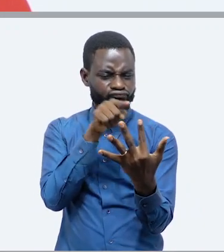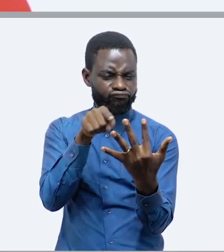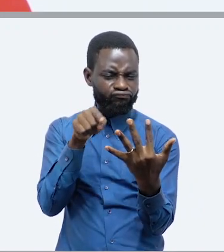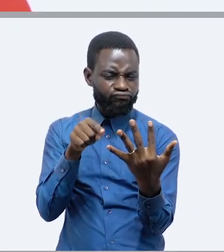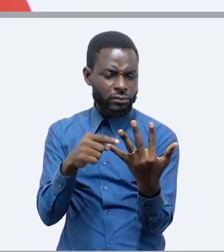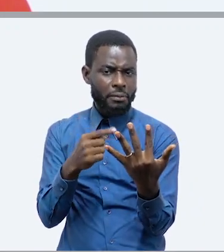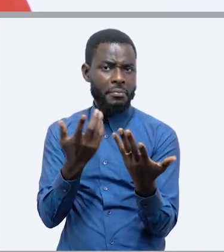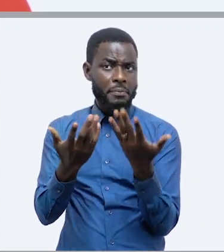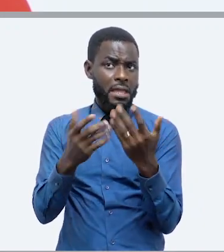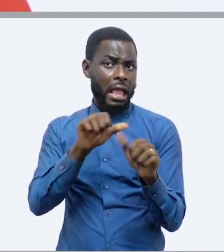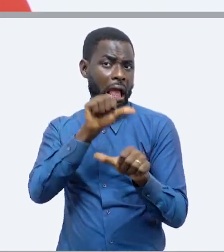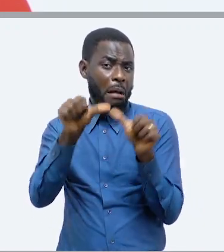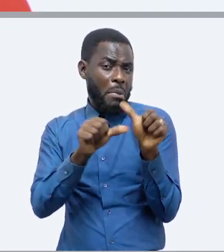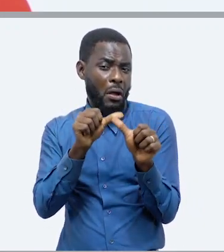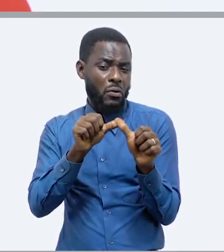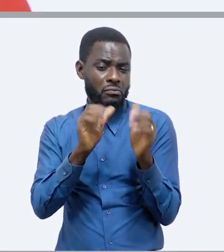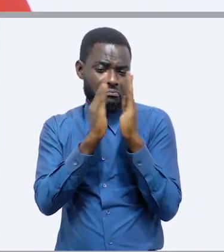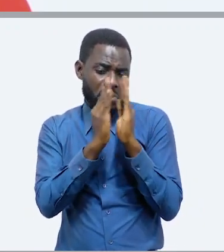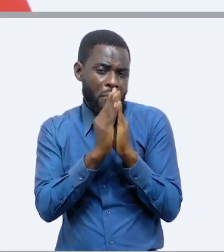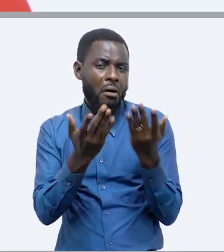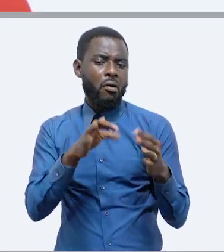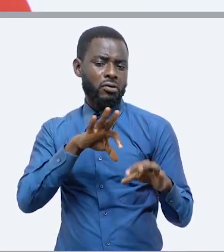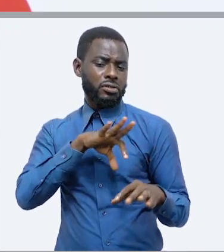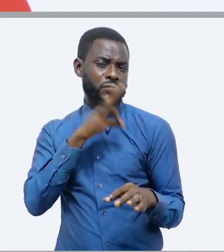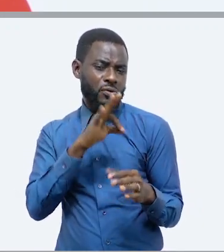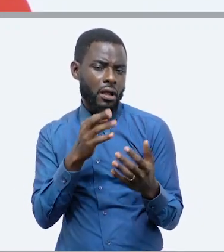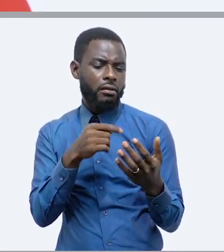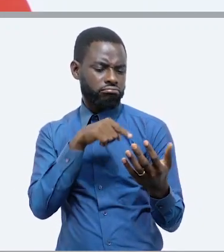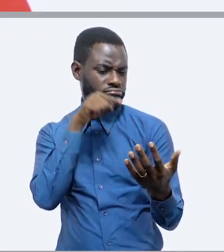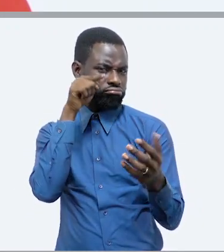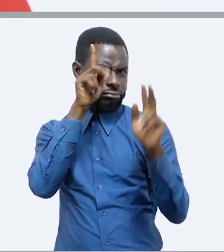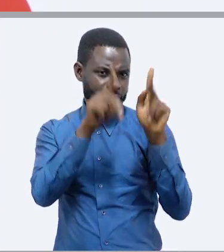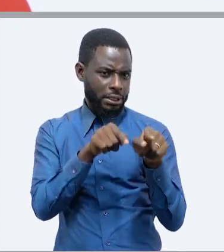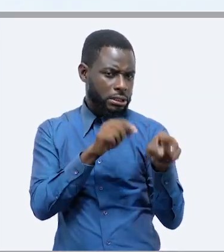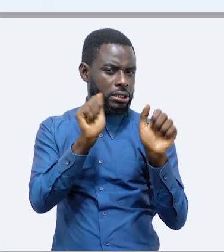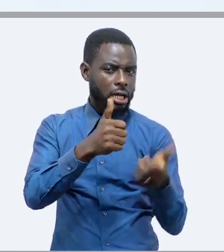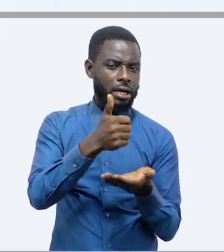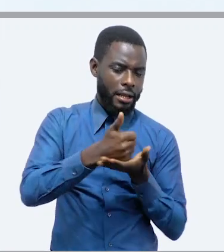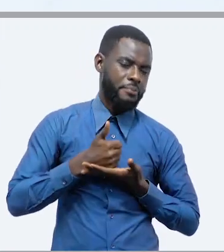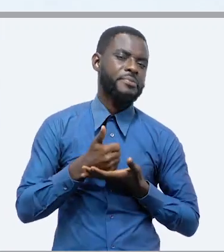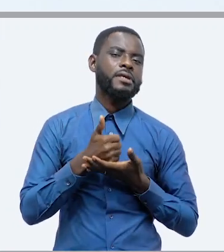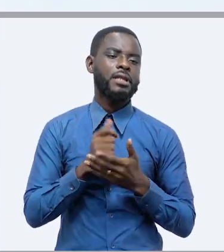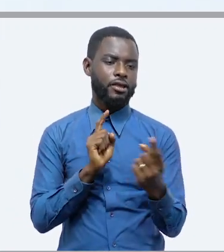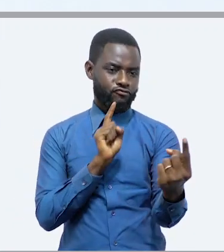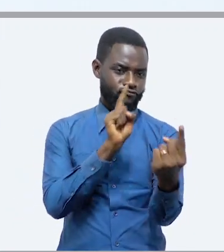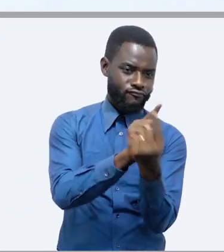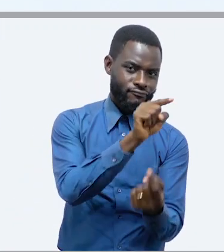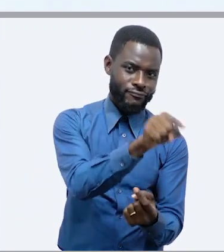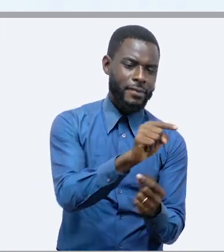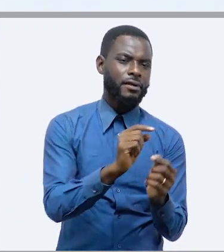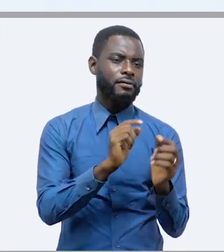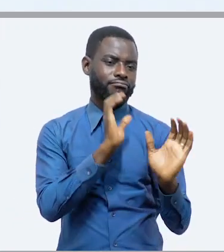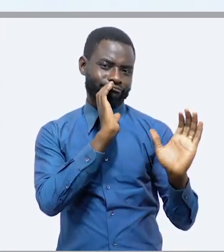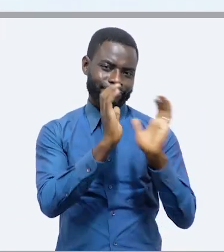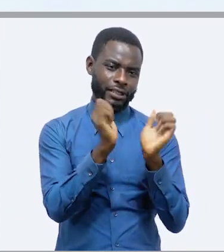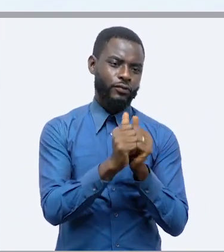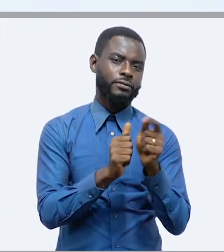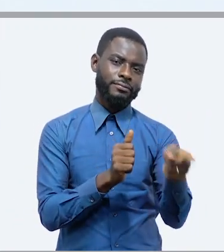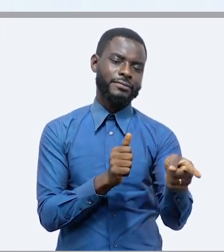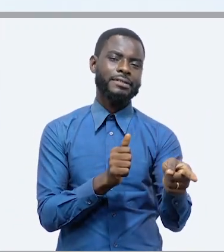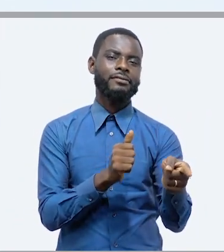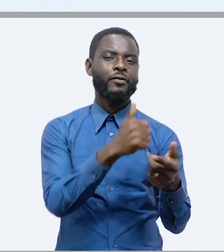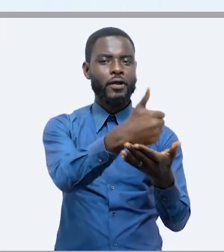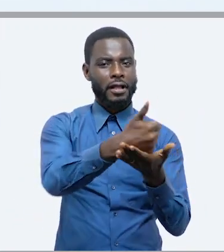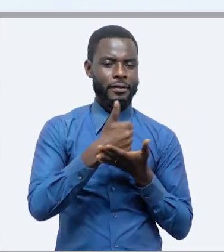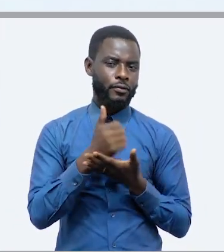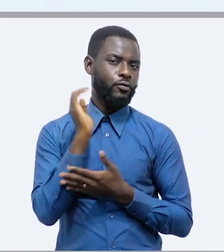banye ni ame wabu. Me ni yo onu chumo hi ni li banye ni ame wabu. Ni hene ewo e hiya. Ake oke ohi bakpete